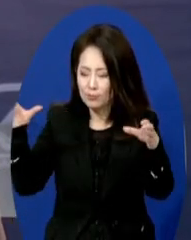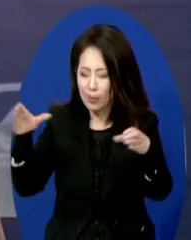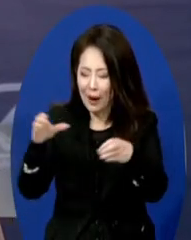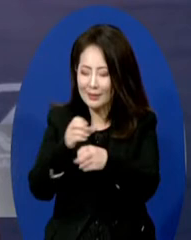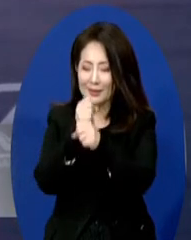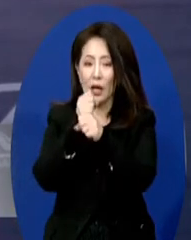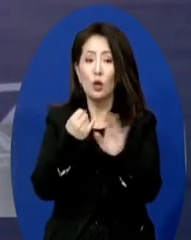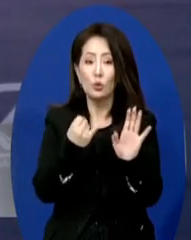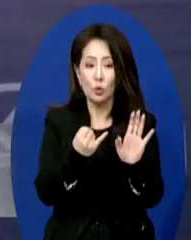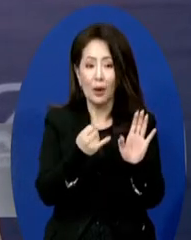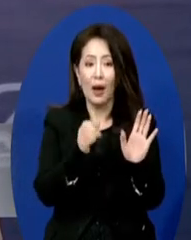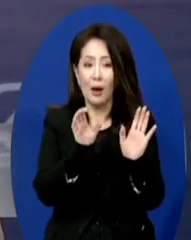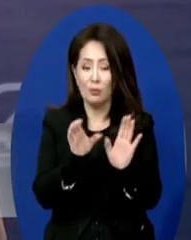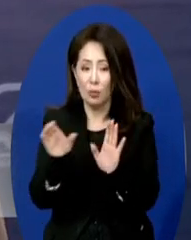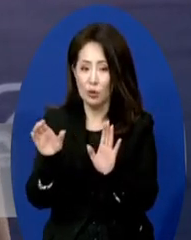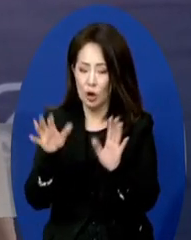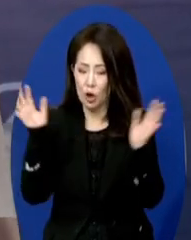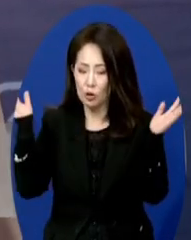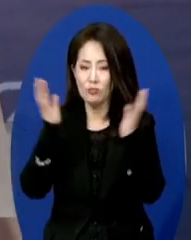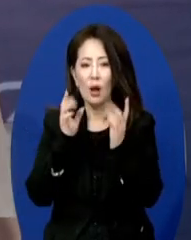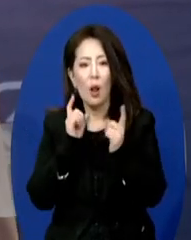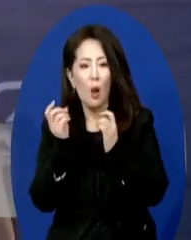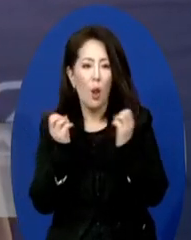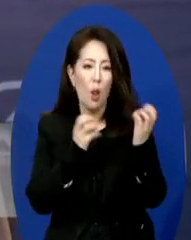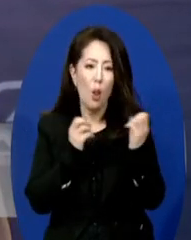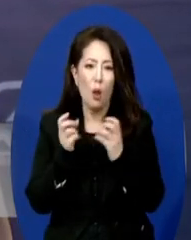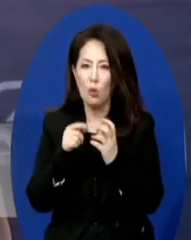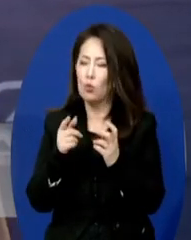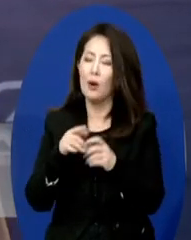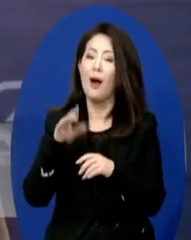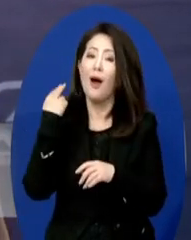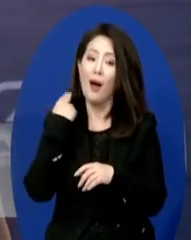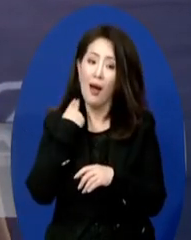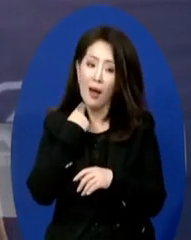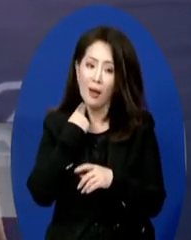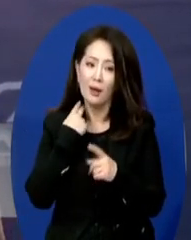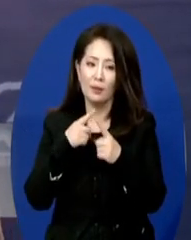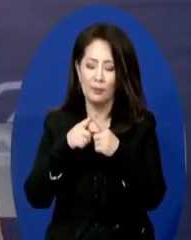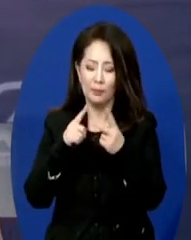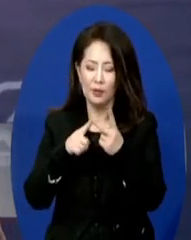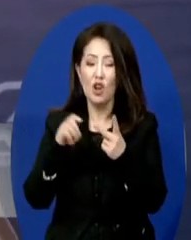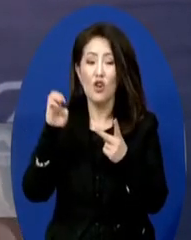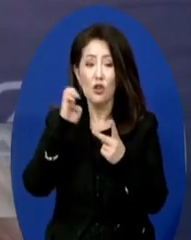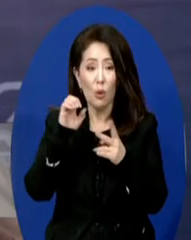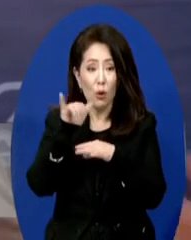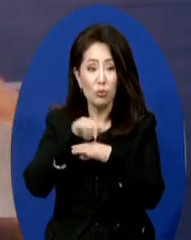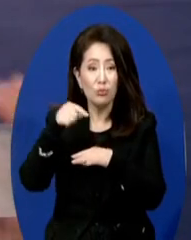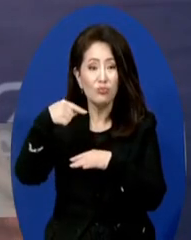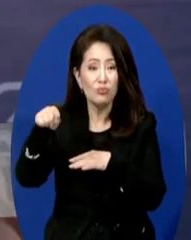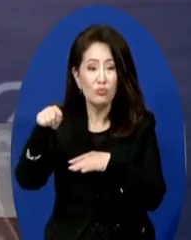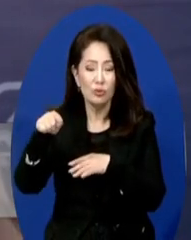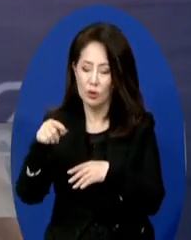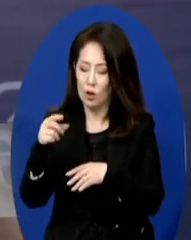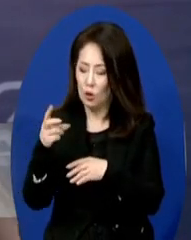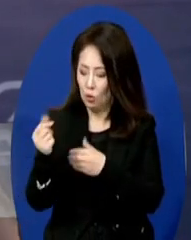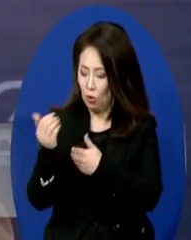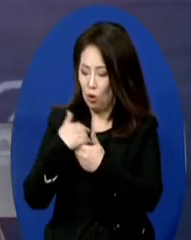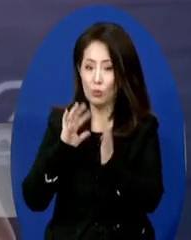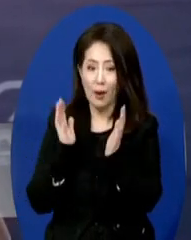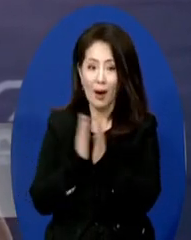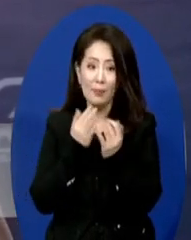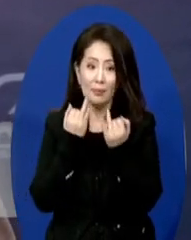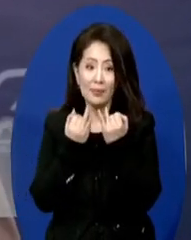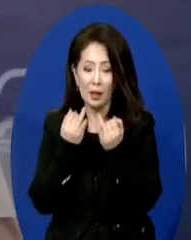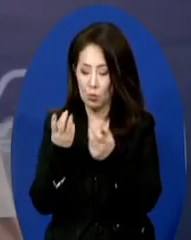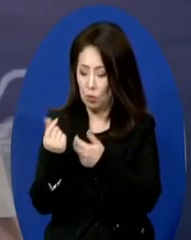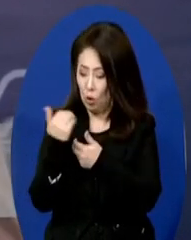байна. Тэгэд яагаад юм үуч болж байна гэхээр ё Англи болон Европын хэд хэдэн хөрөнгө оруулагч нартай хамтарч энэ бүх газар зэрэг явуудж байна.